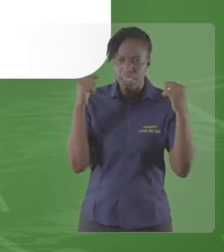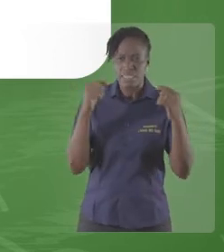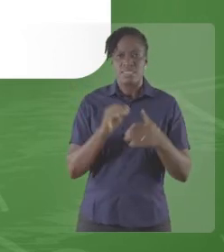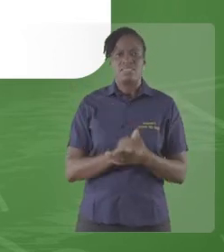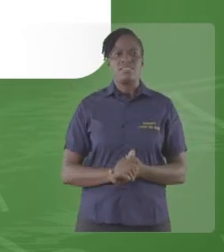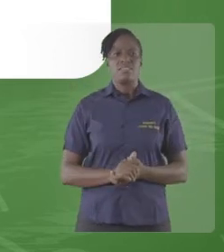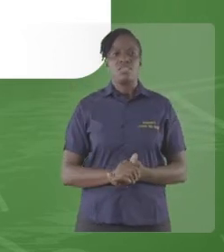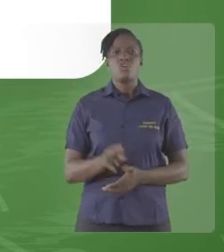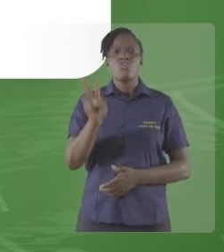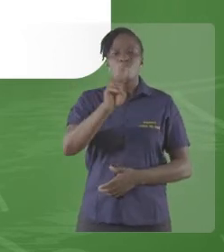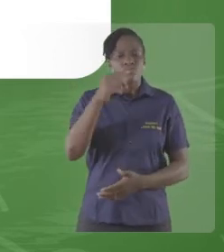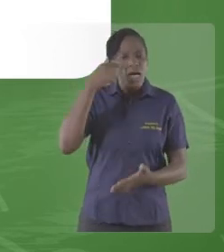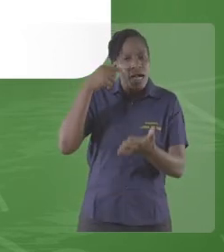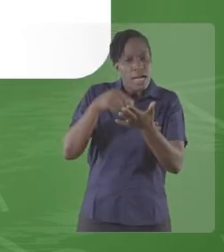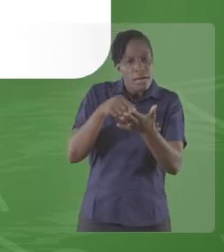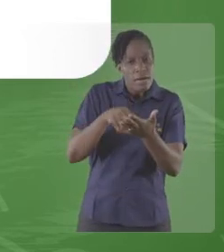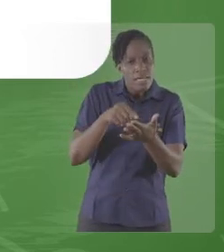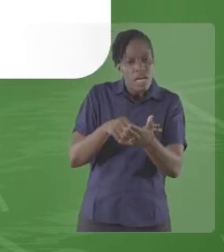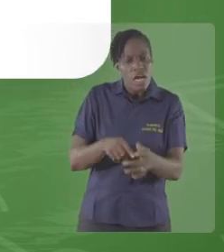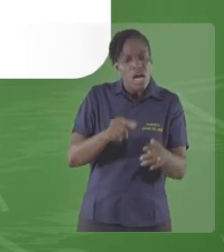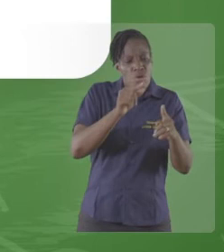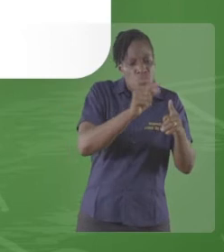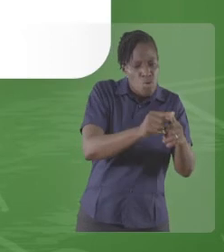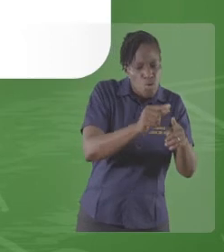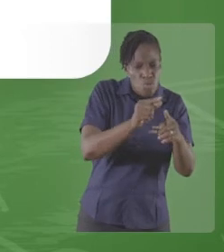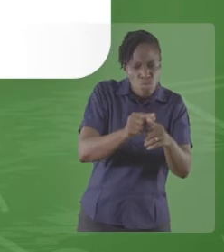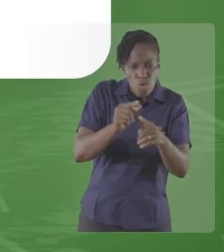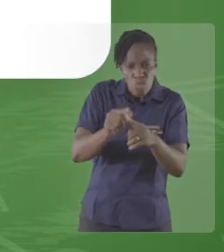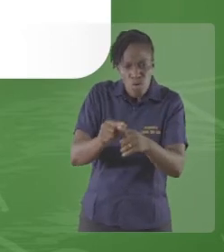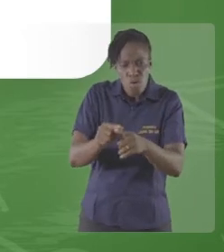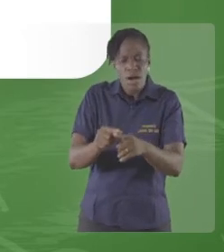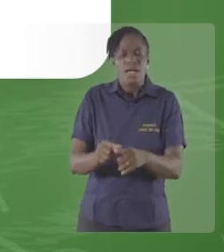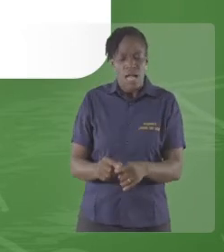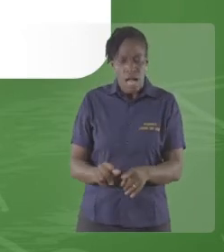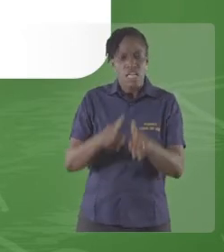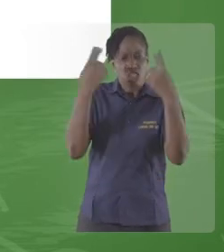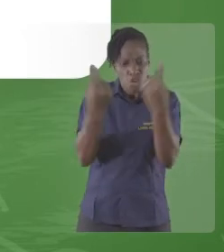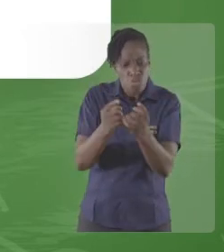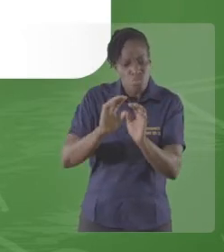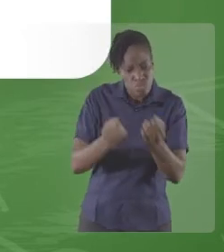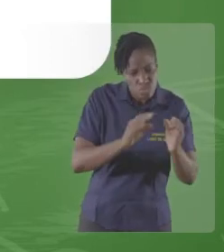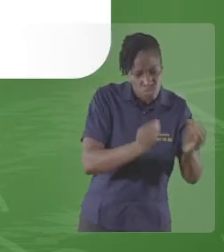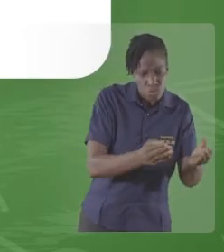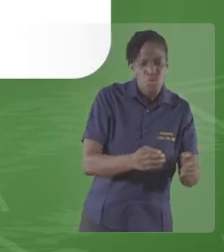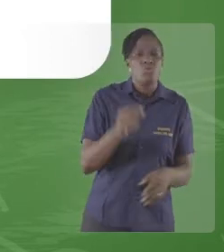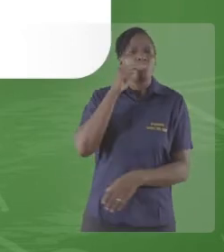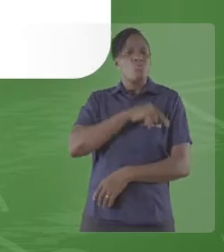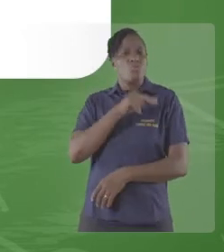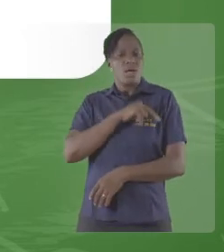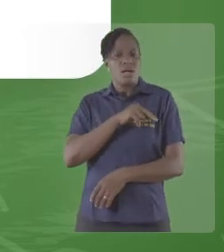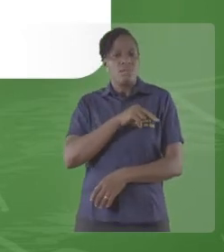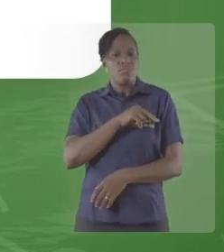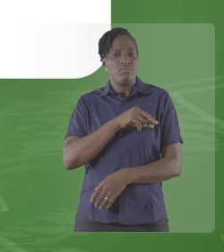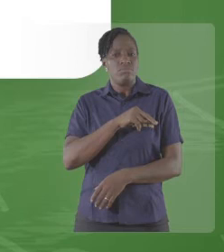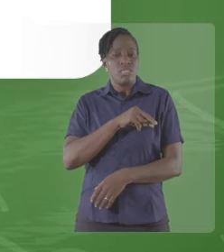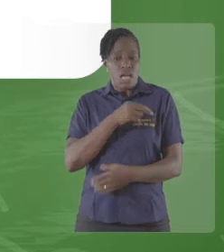Vous remarquez ici que les mots sont en majorité au registre courant. L'intrus